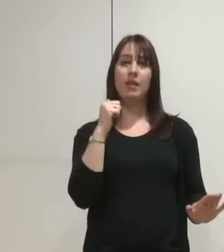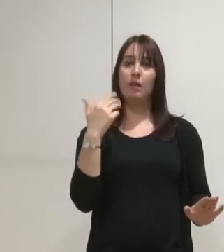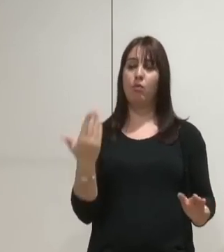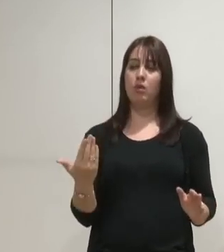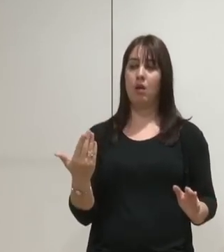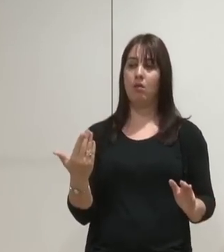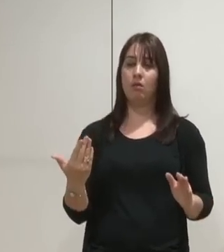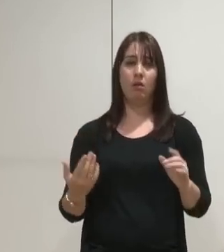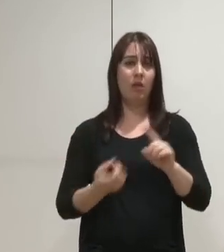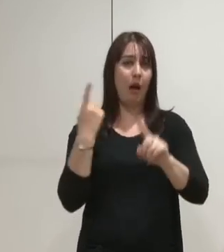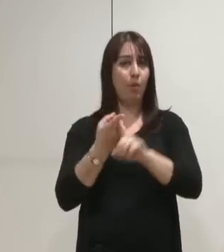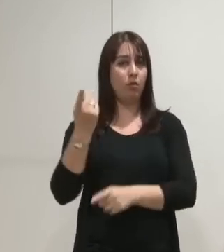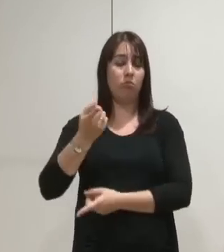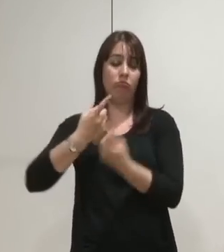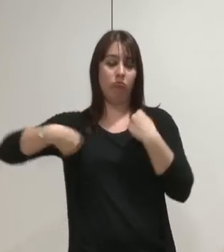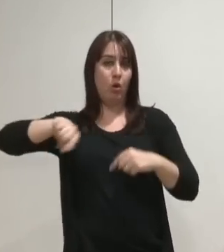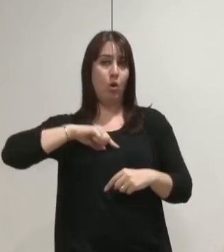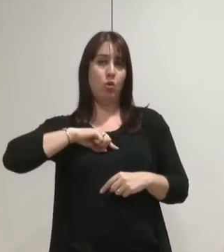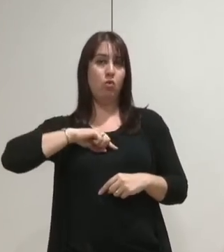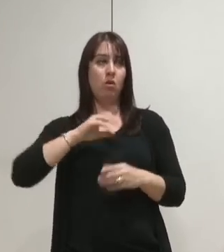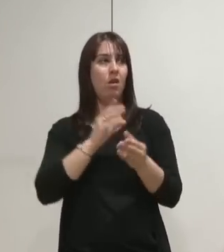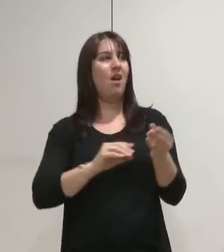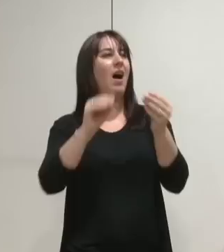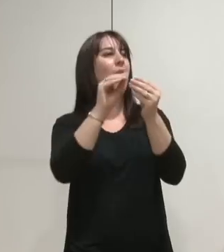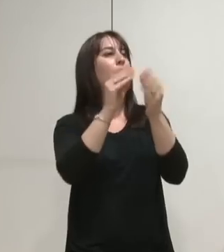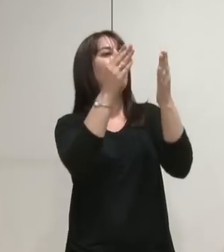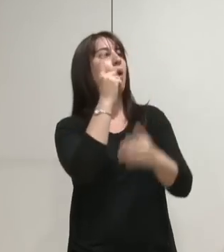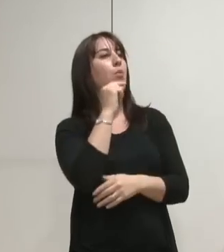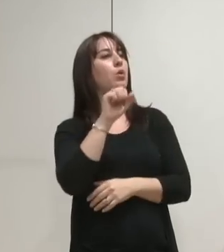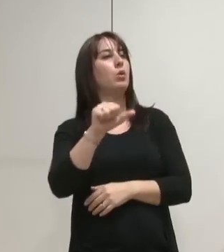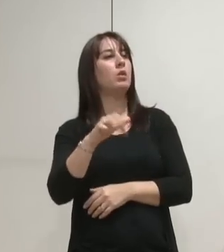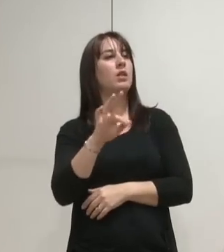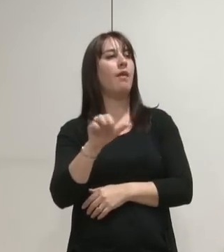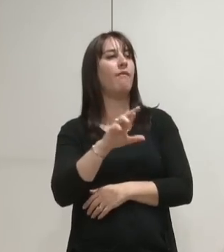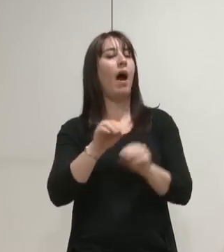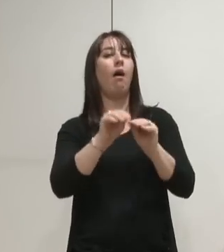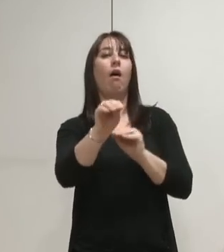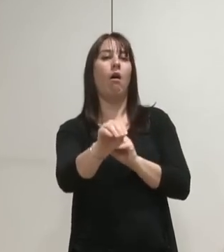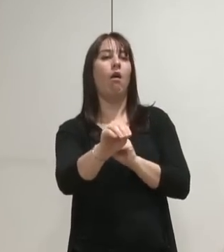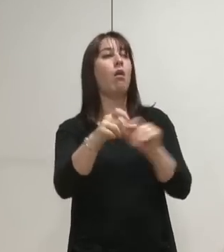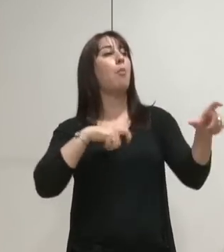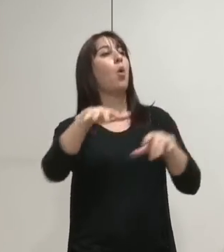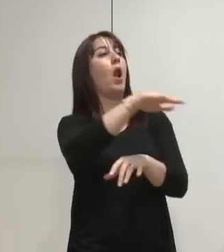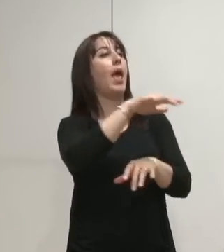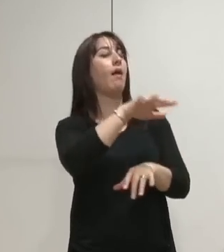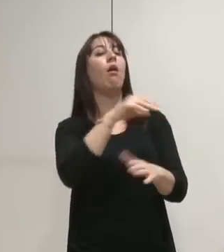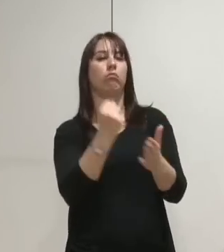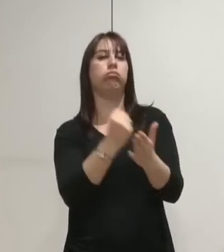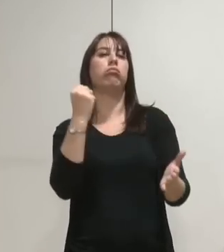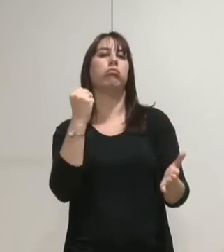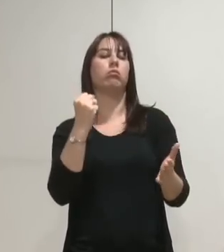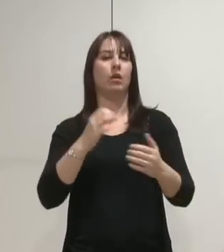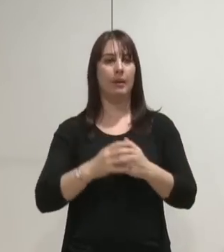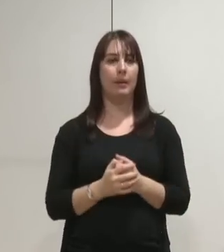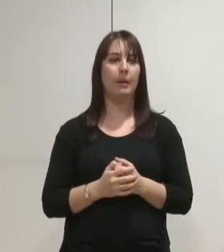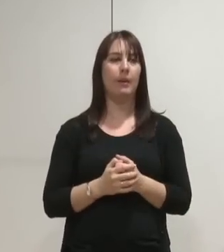pour laquelle nous voterons l'amendement qui est proposé par Monsieur Safar et les collègues de son groupe en ENF je veux